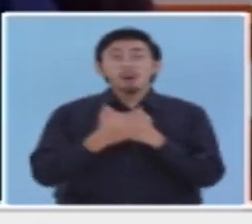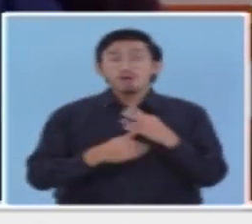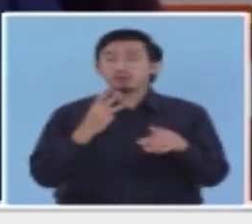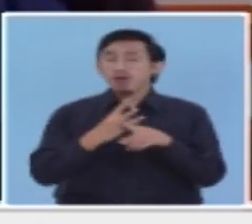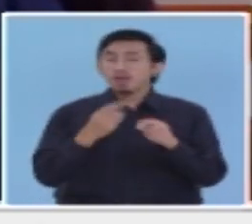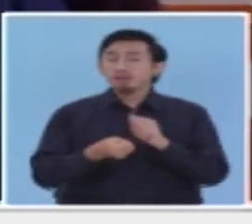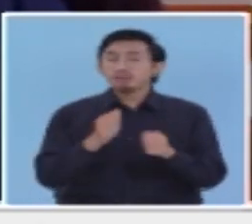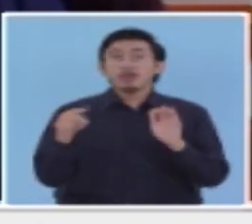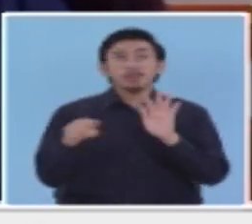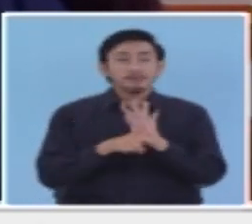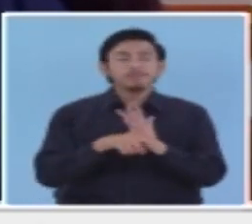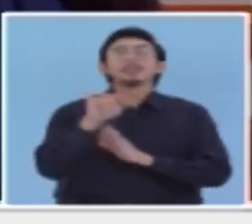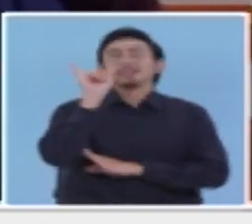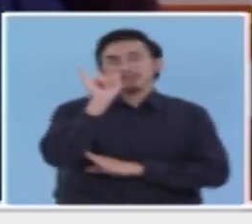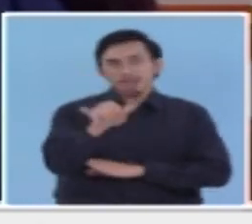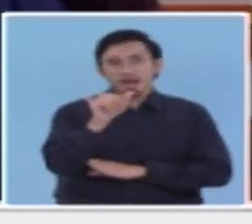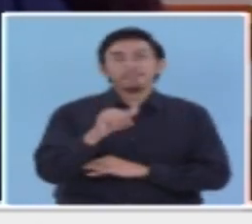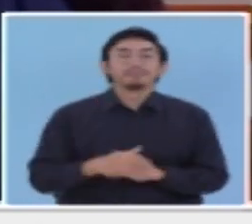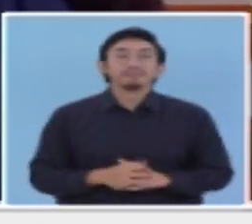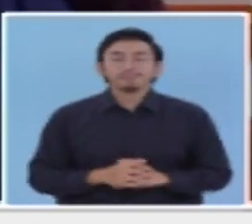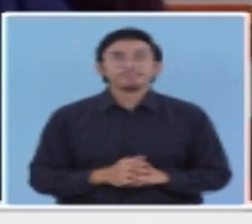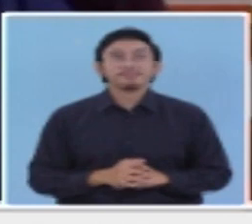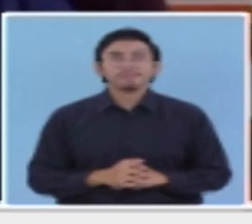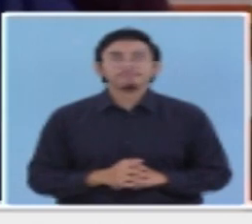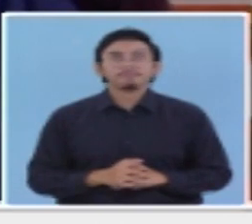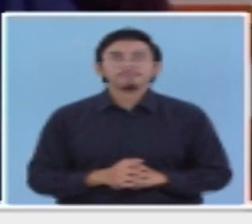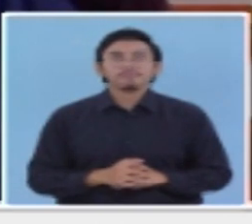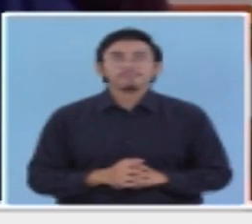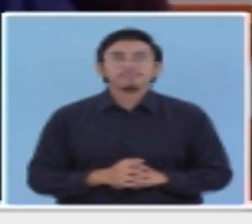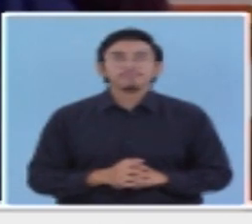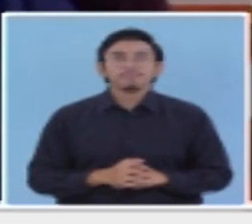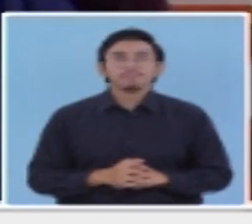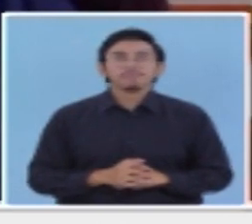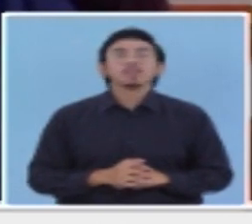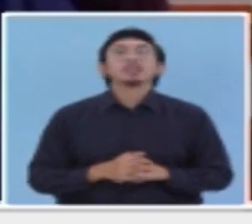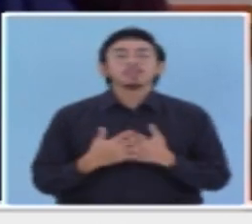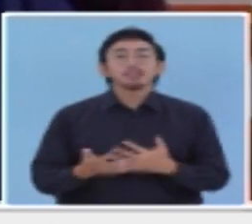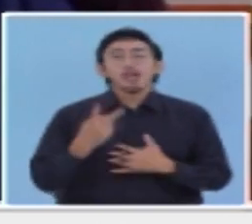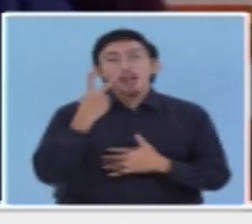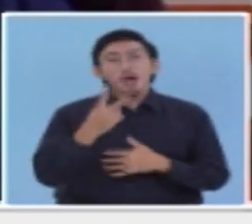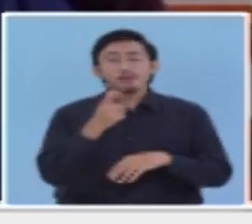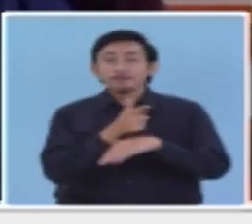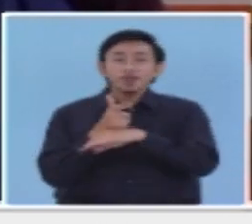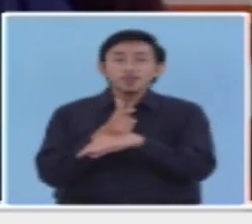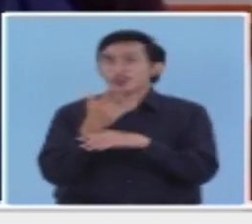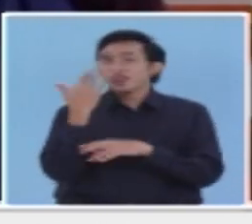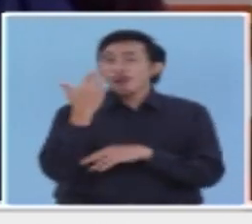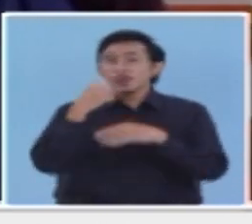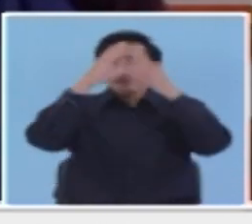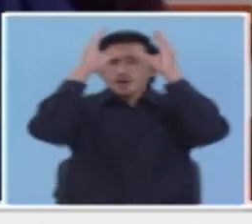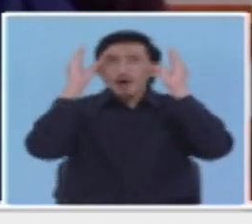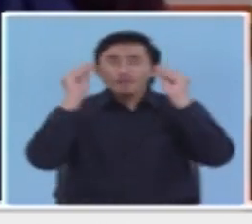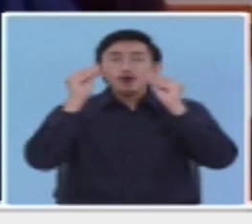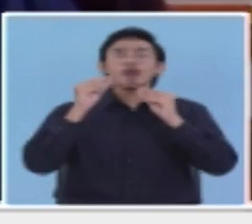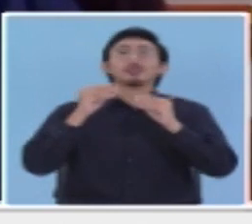negatif. Begitu. Ya. Melihat tayangan tadi, begitu Anda diberikan kejutan ulang tahun, bagaimana sih peran serta tim medis